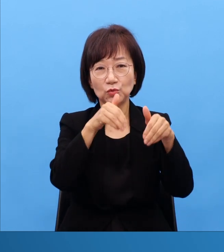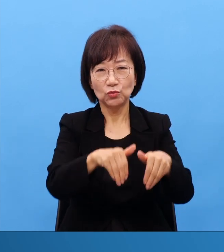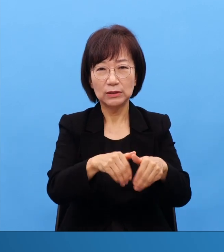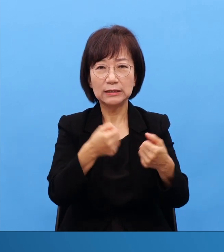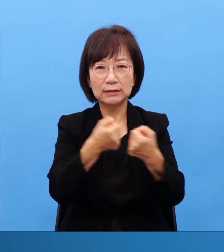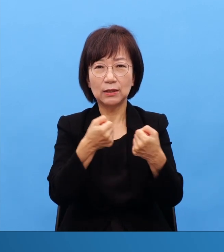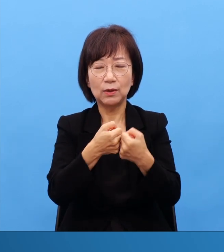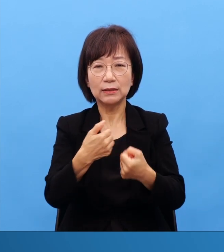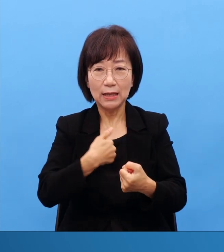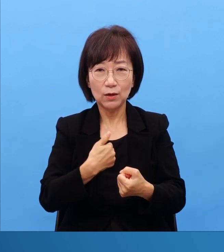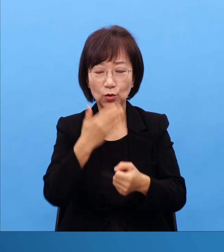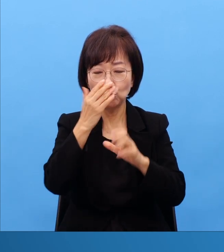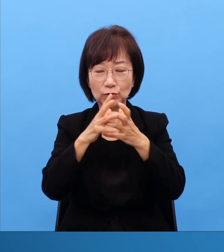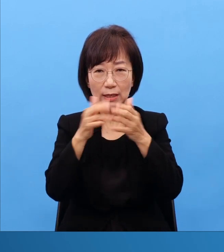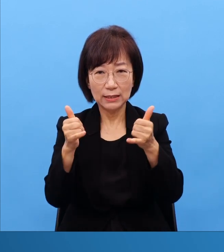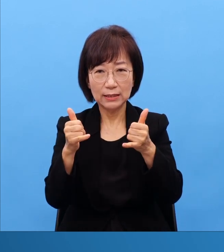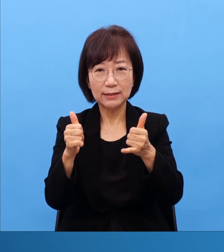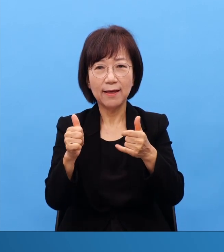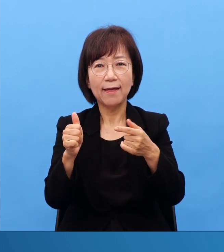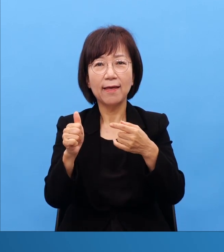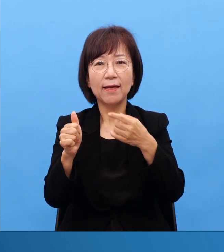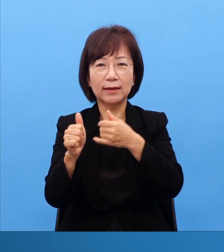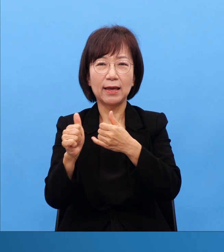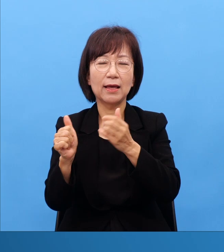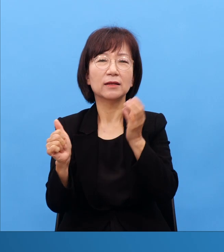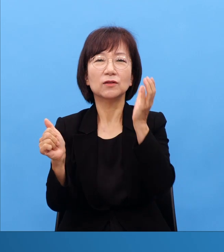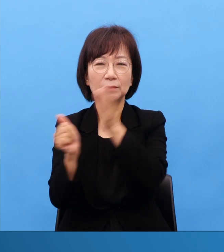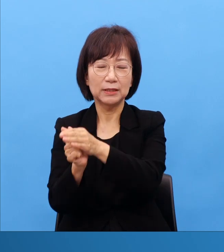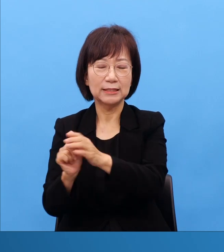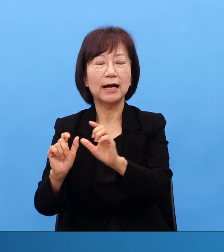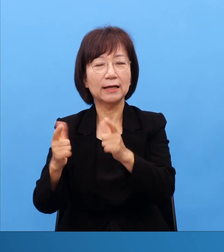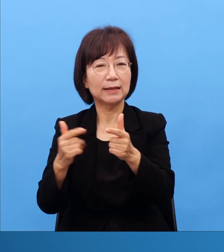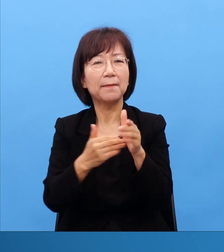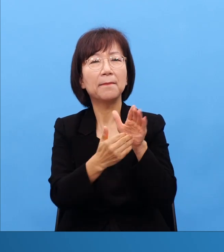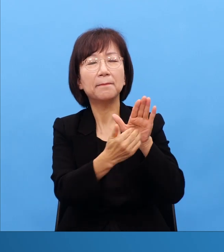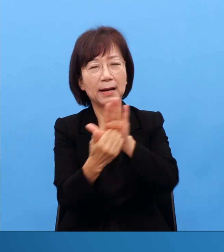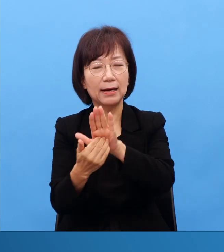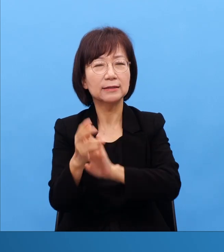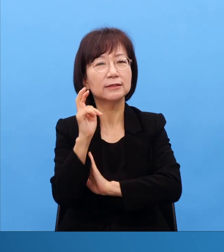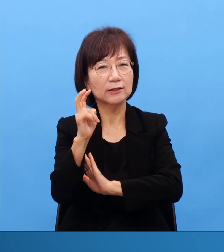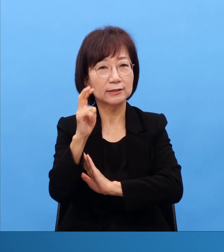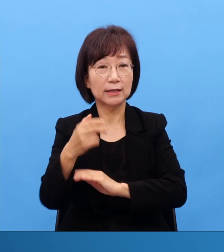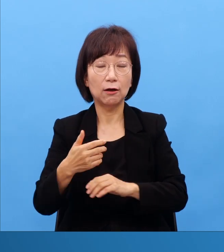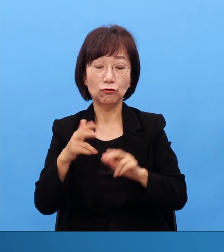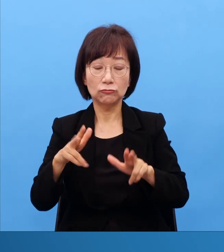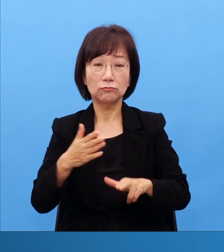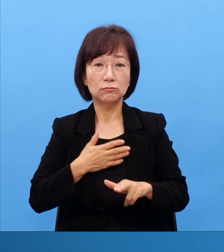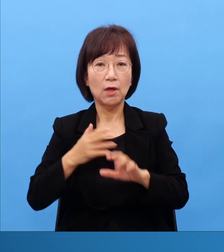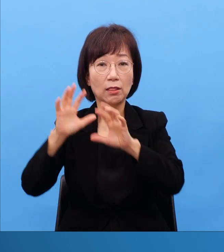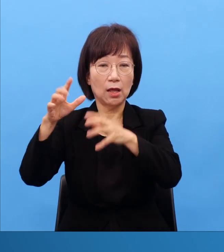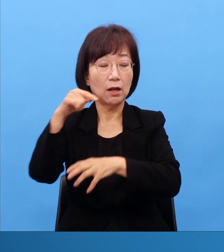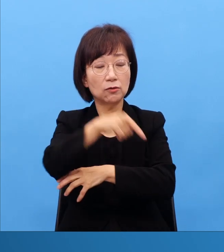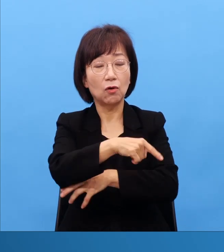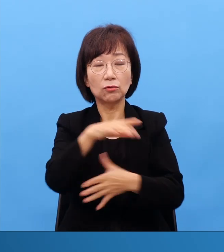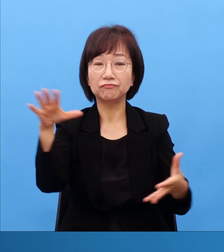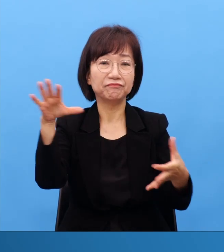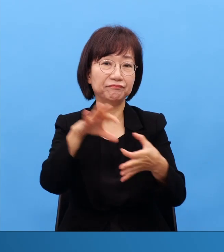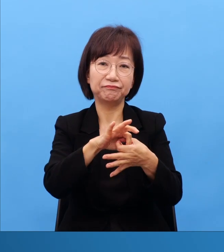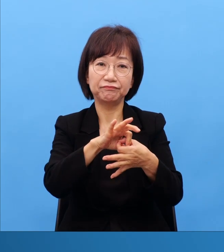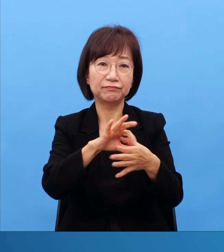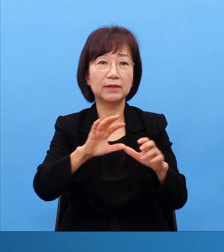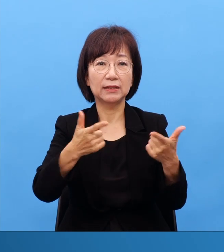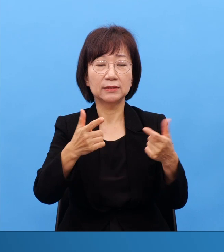싸워 나로 유대인들에게 넘겨지지 않게 하였으리라. 이제 내 나라는 여기에 속한 것이